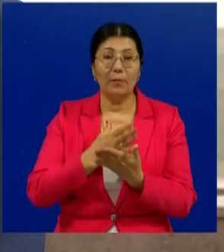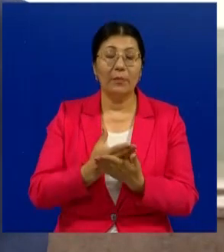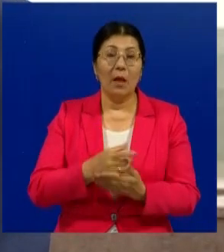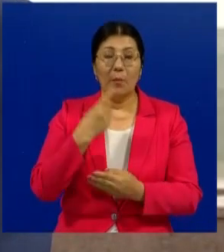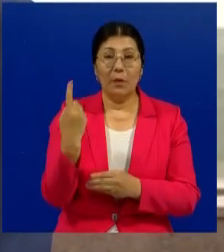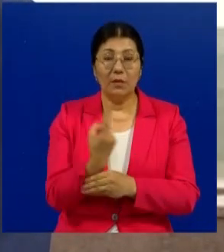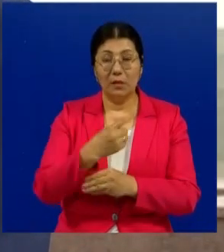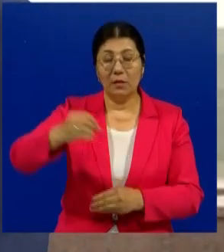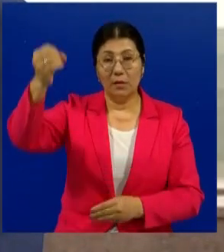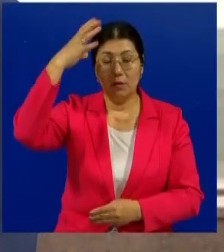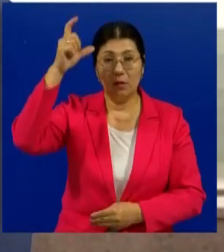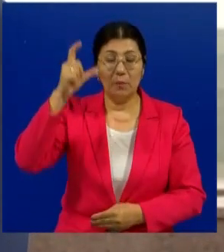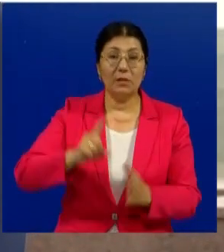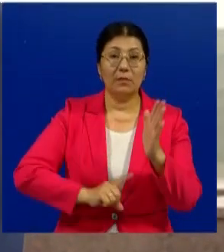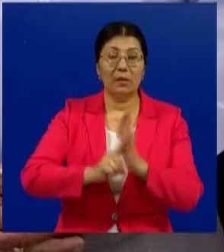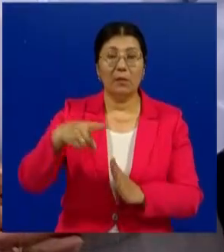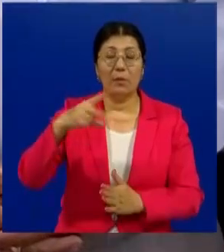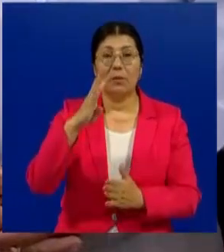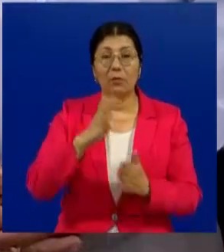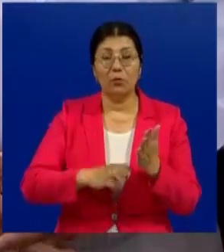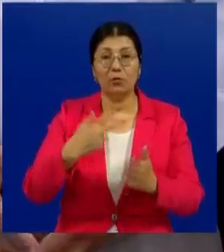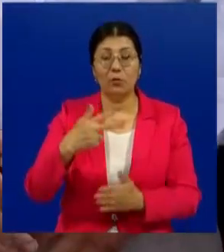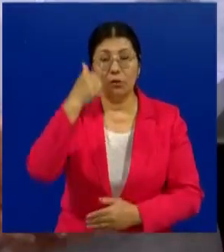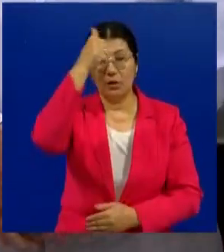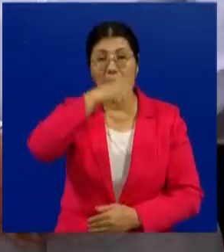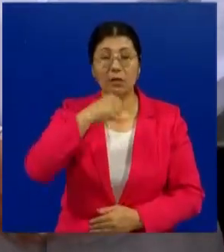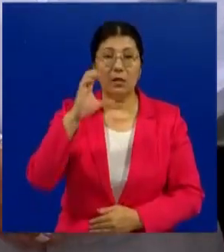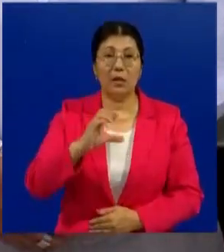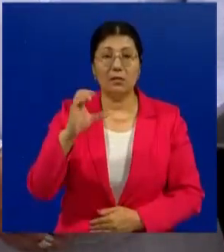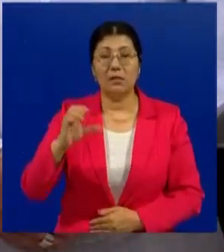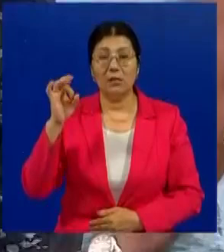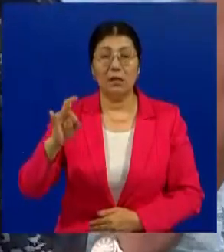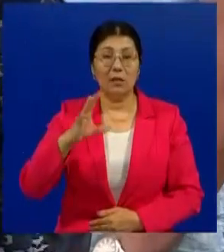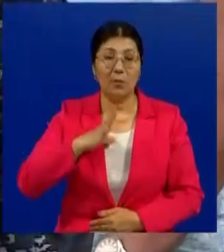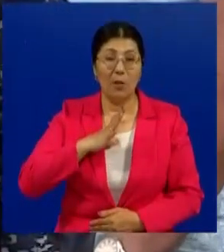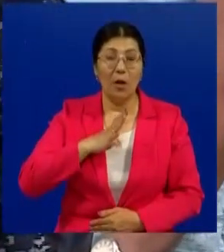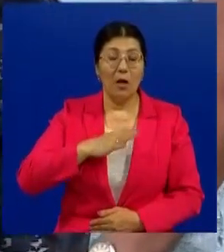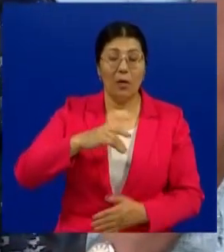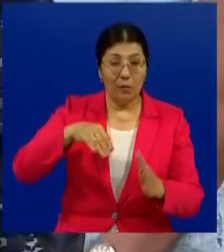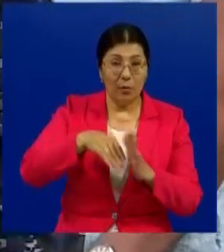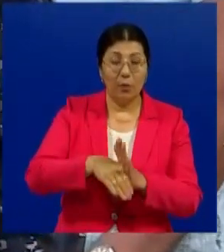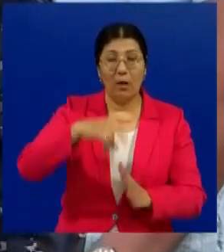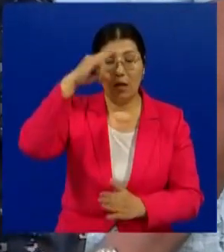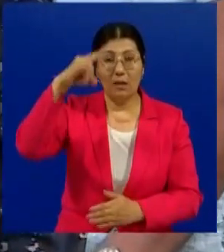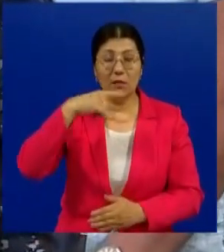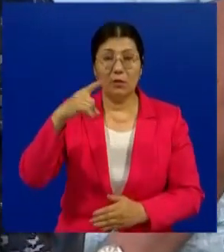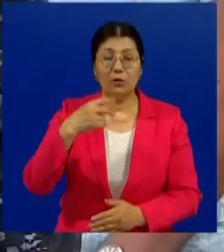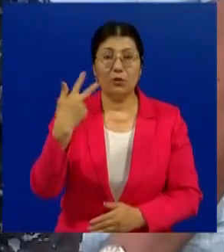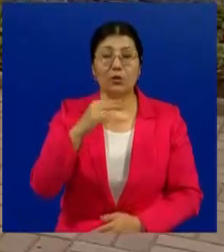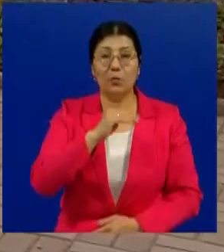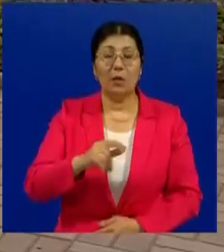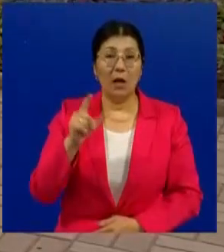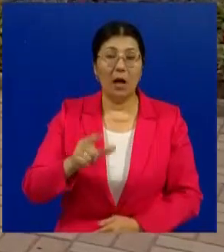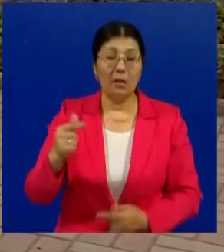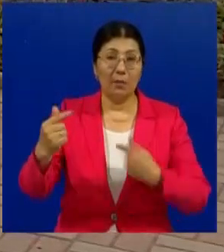алдымен зиялыларға ауыз салды. 1930 жылдары Кеңес одағының құрамында болған Қазақстанда 103 мың адам қуғын сүргінге ұшыраған,